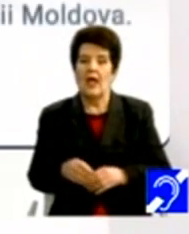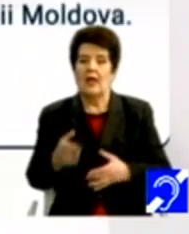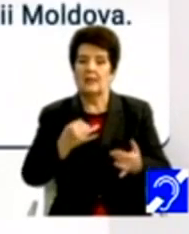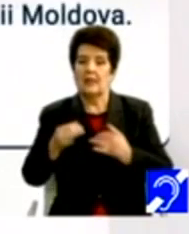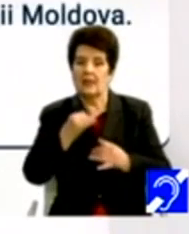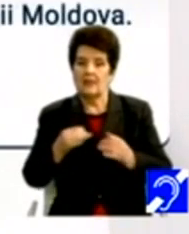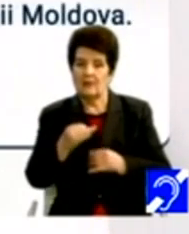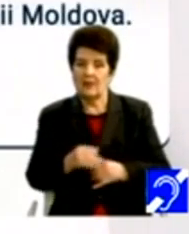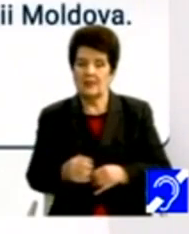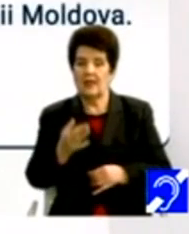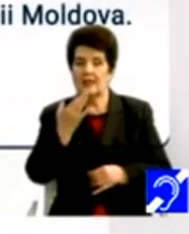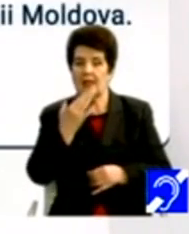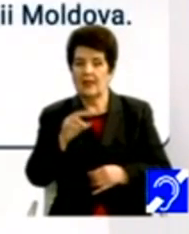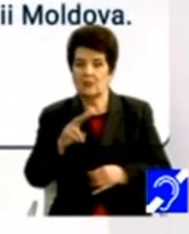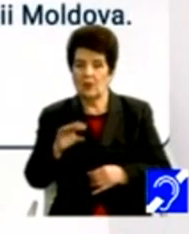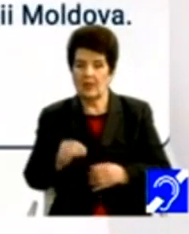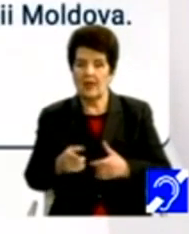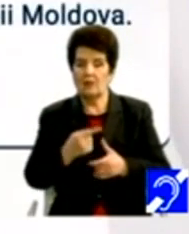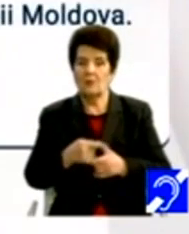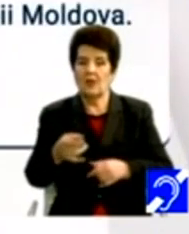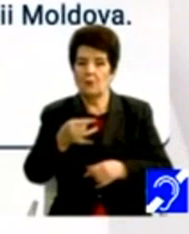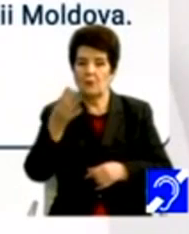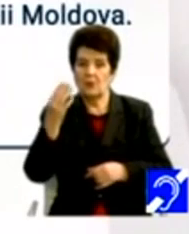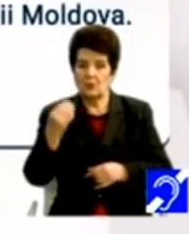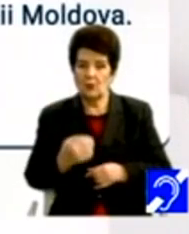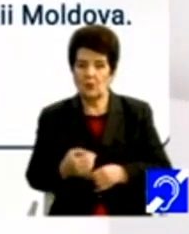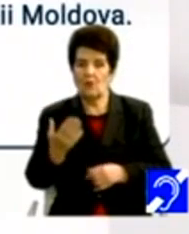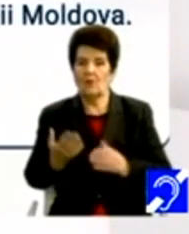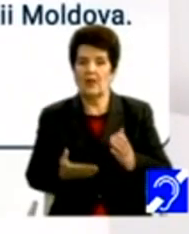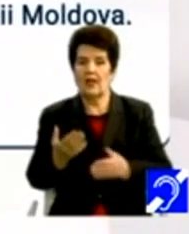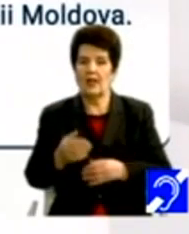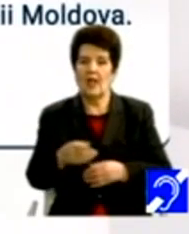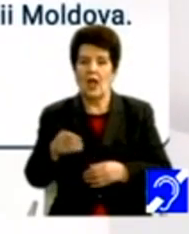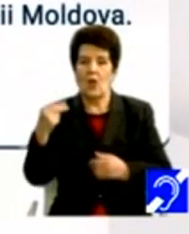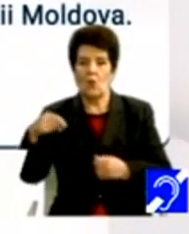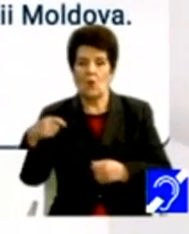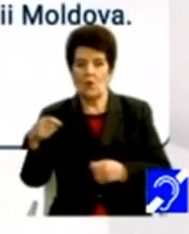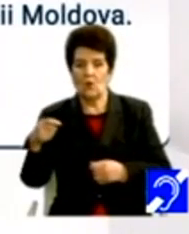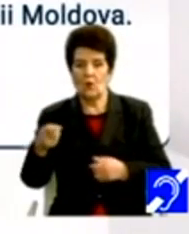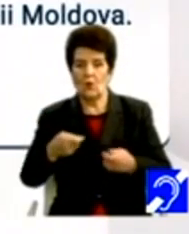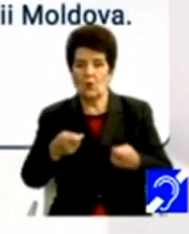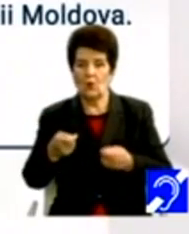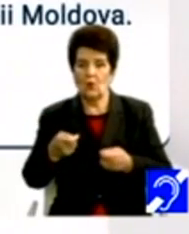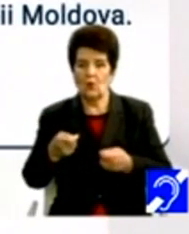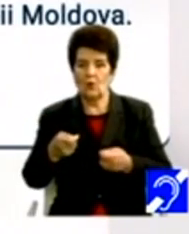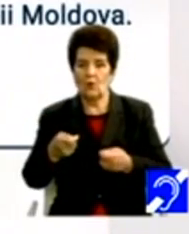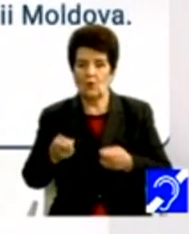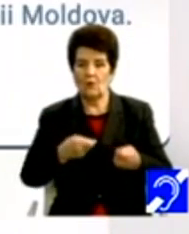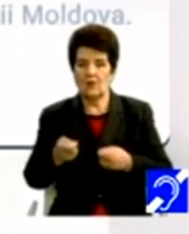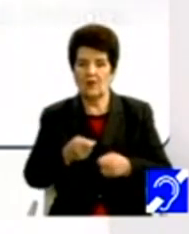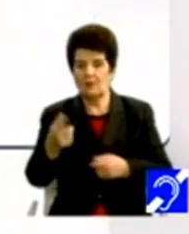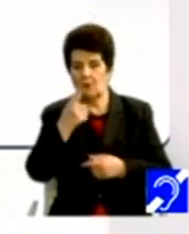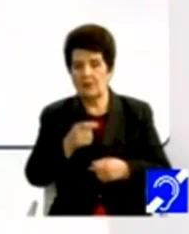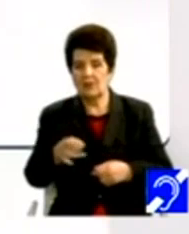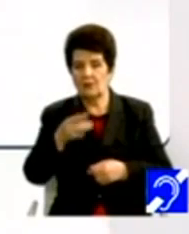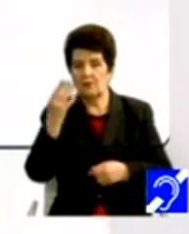negocieri, încheie tratate internaționale în numele Republicii Moldova, iar la propunerea Guvernului acreditează și recheamă reprezentanții diplomatici ai Republicii